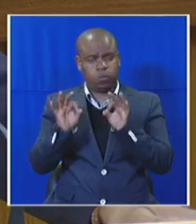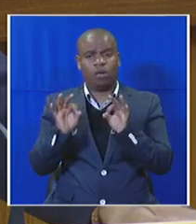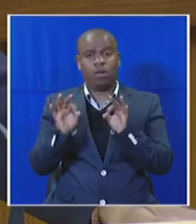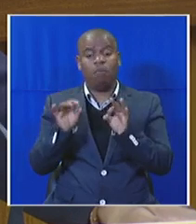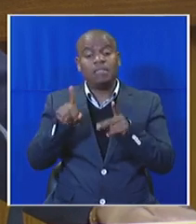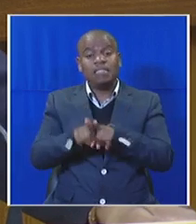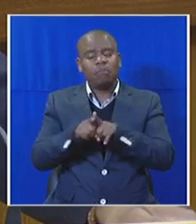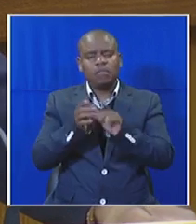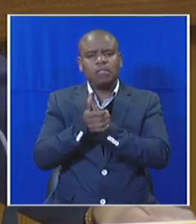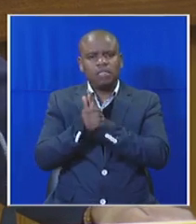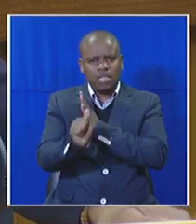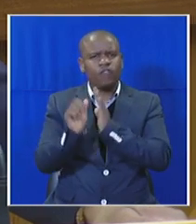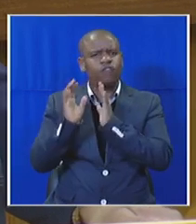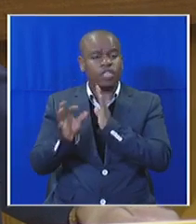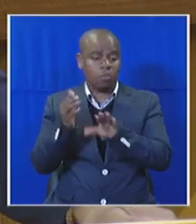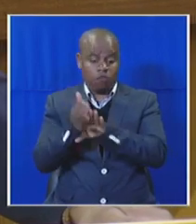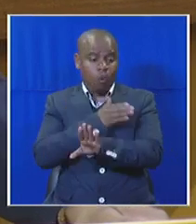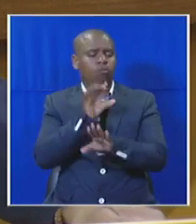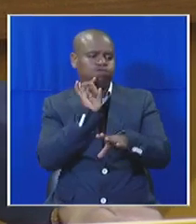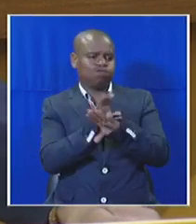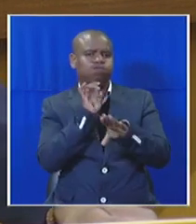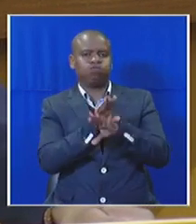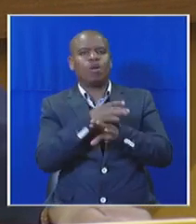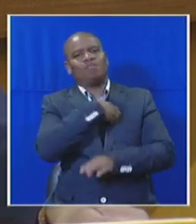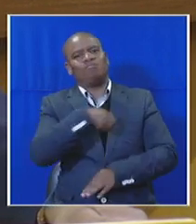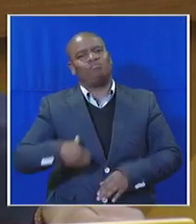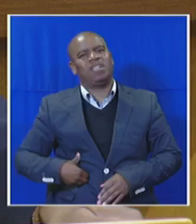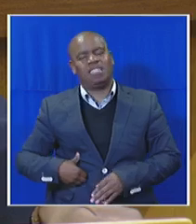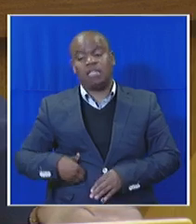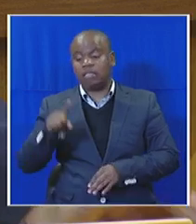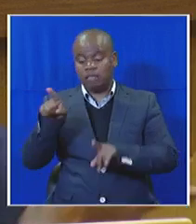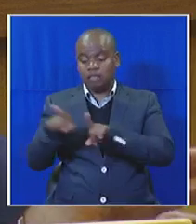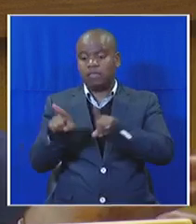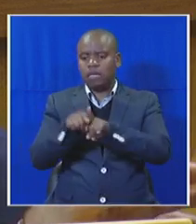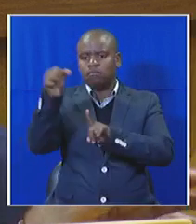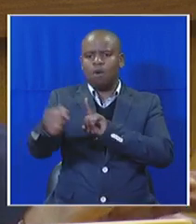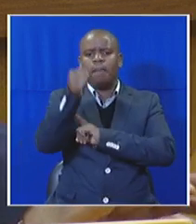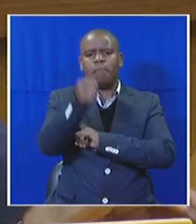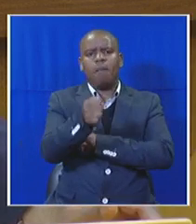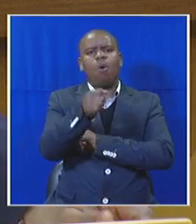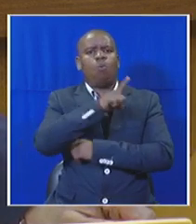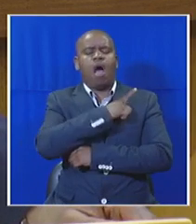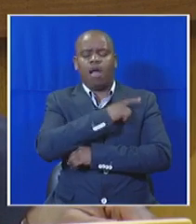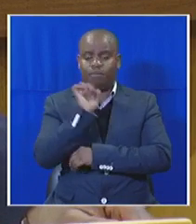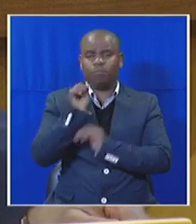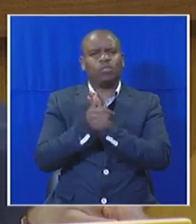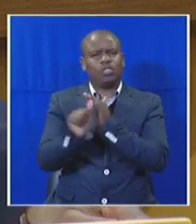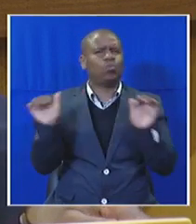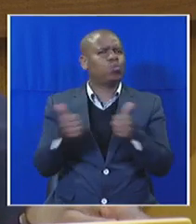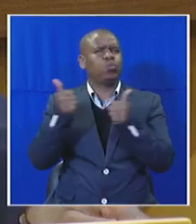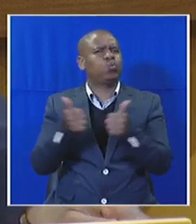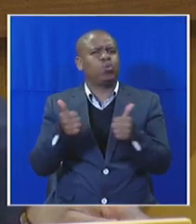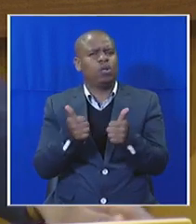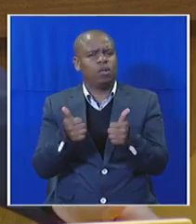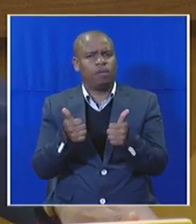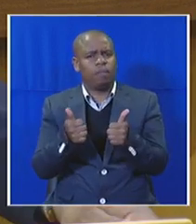Nalapha aqashwe khona manje uqashwe ngamakhono akhe. Phela nje angiqashela angizange ngiqashe mngani